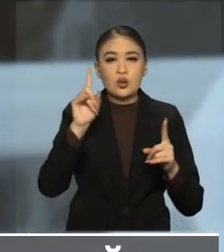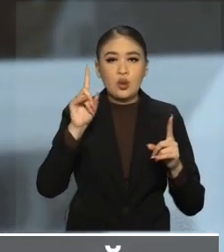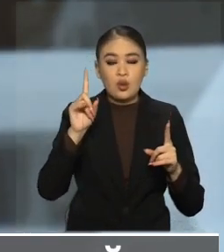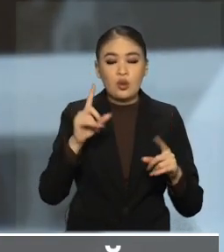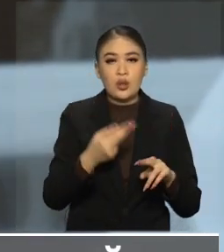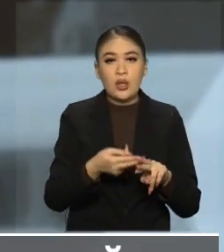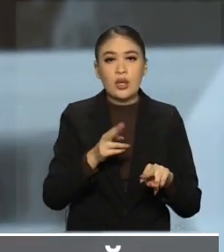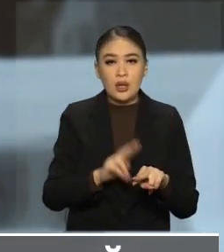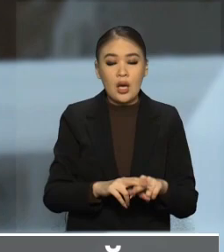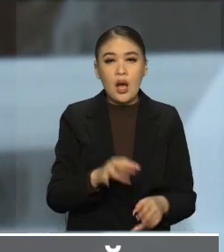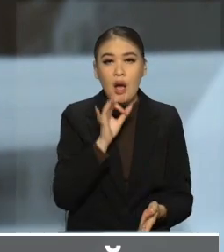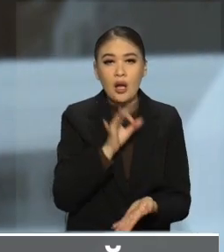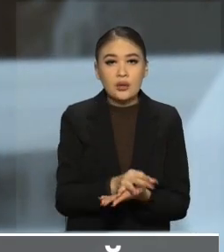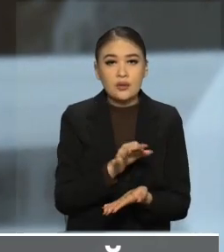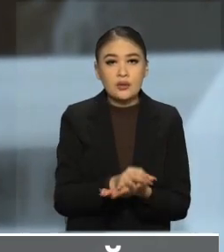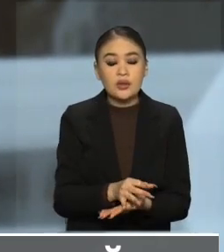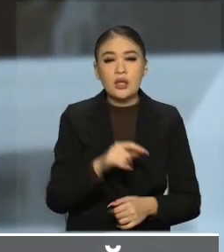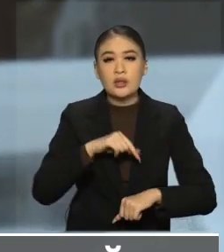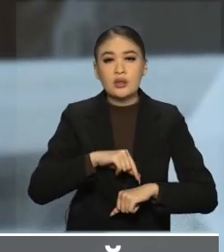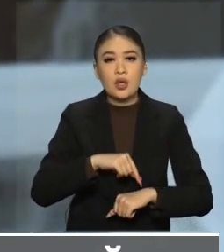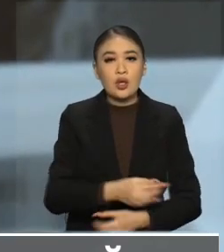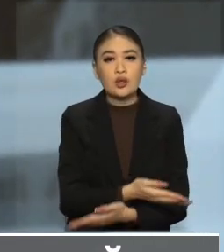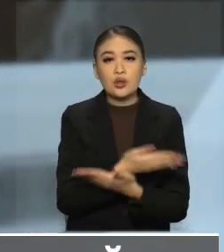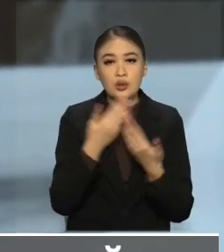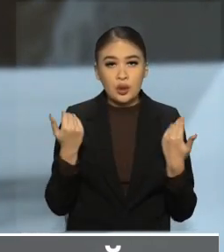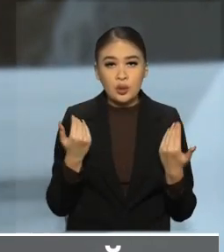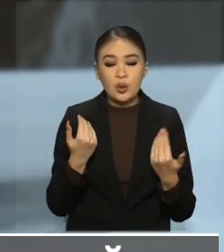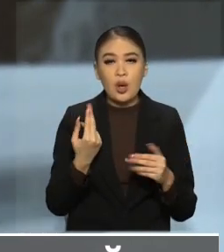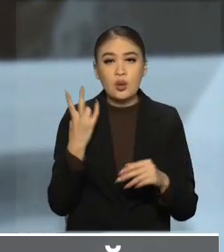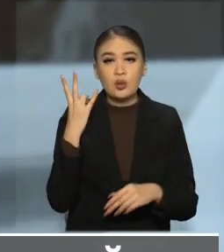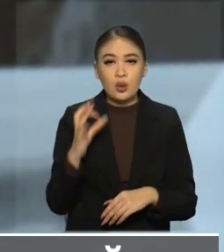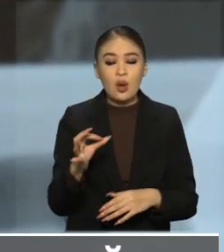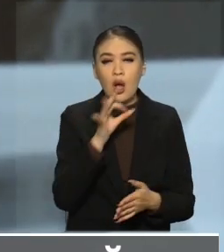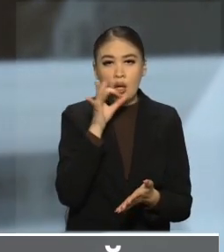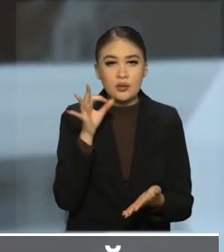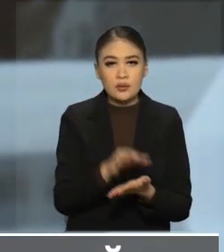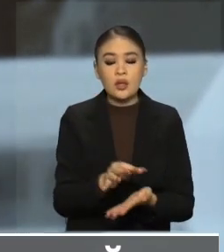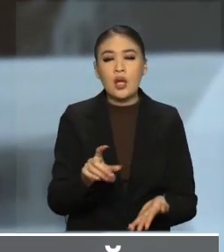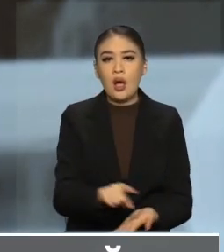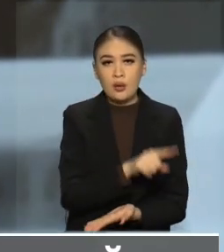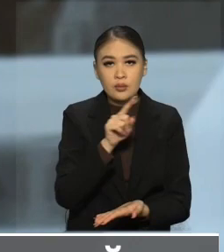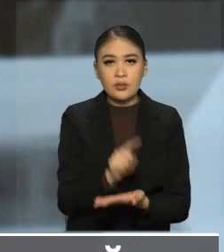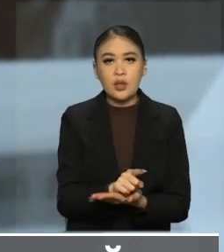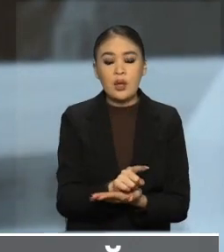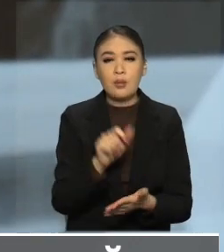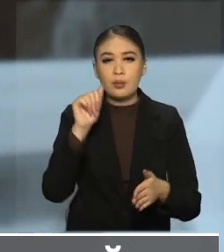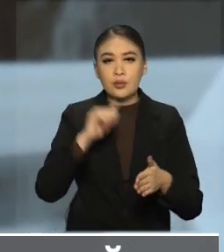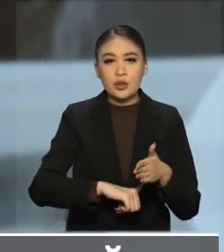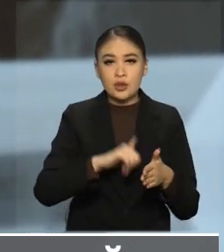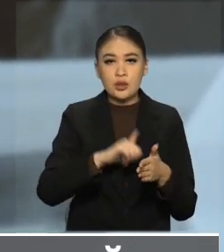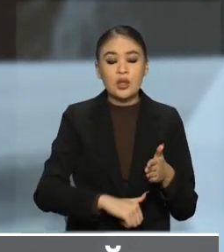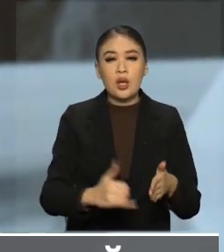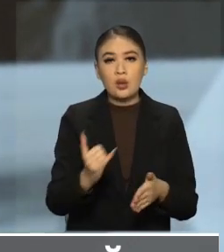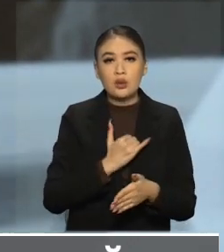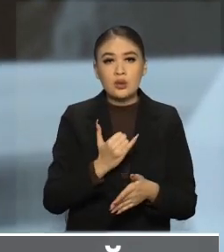Яғни ешқандай жауапкершілік ол сезініп отырған жоқ. Бірақ жауап беруге тиіс. Себебі біздің